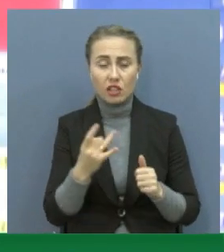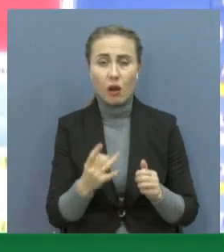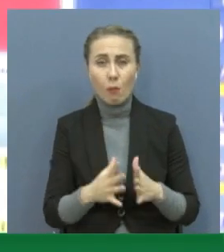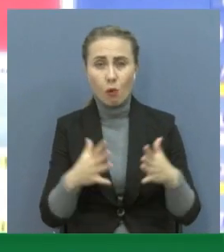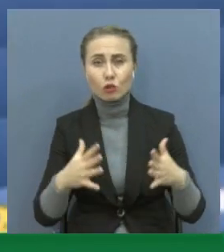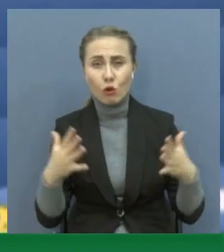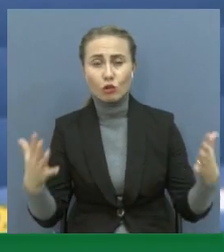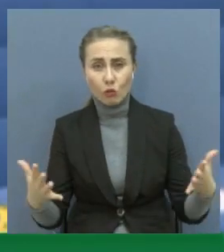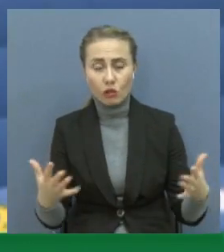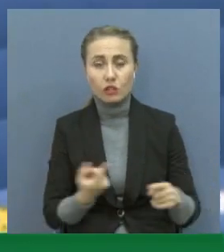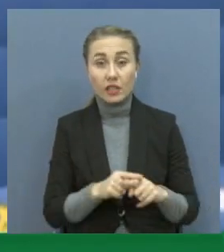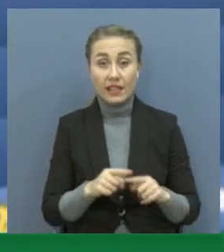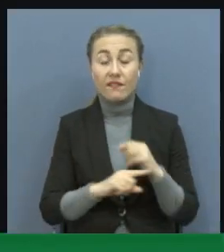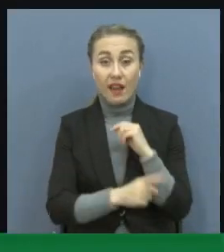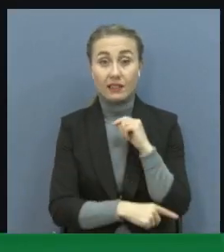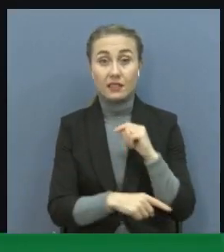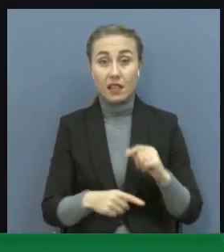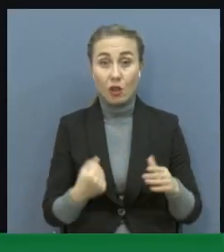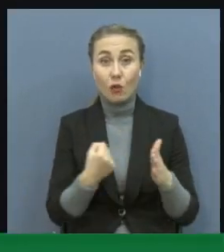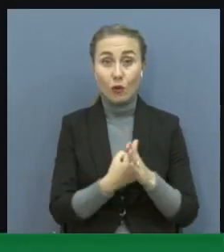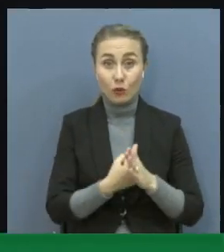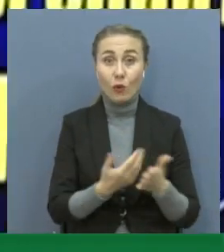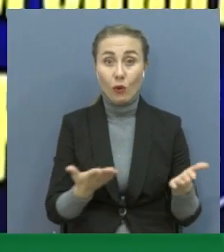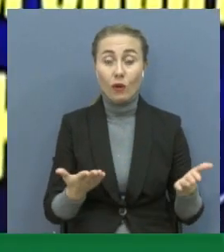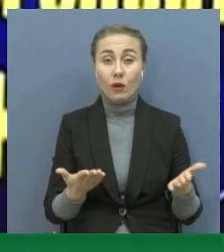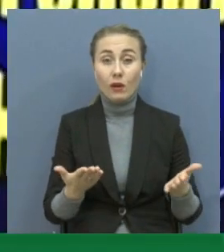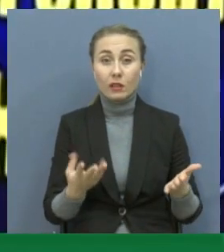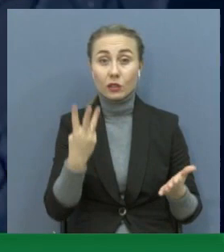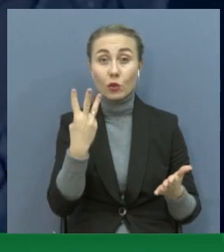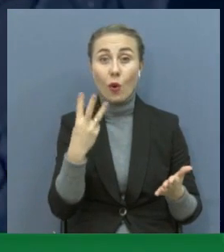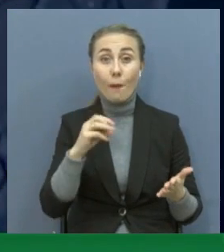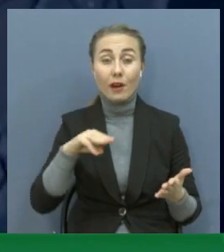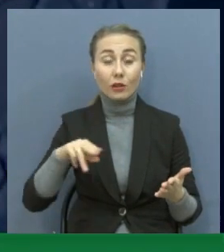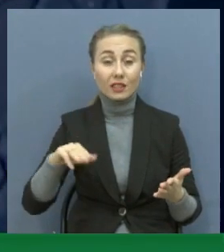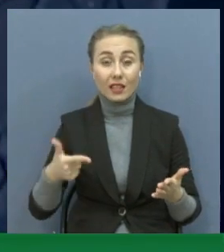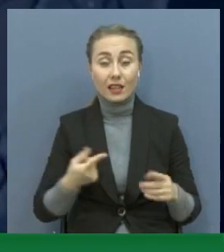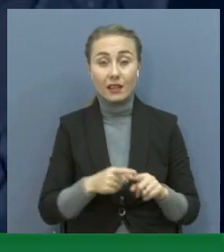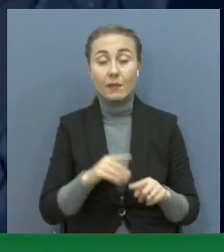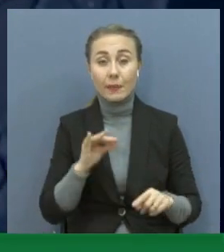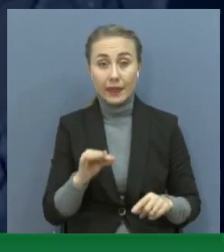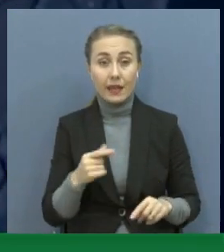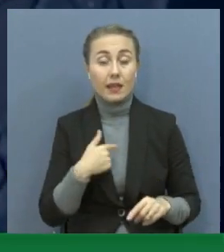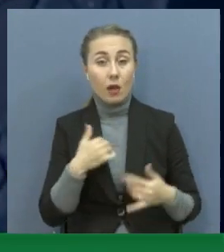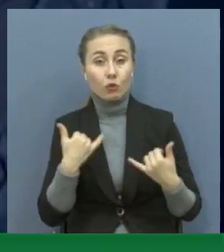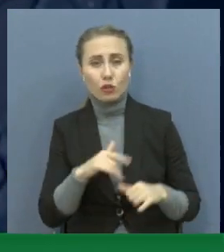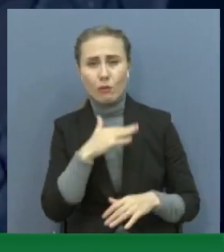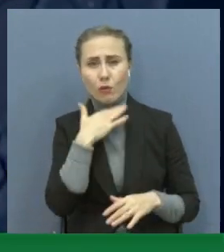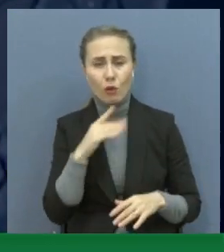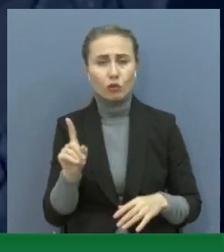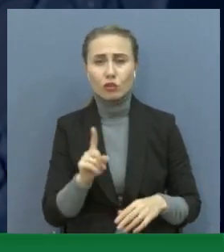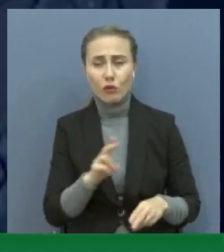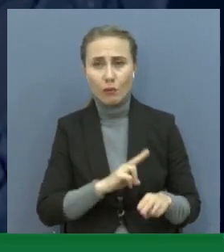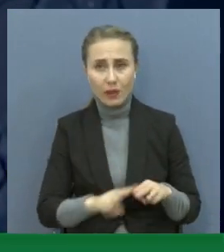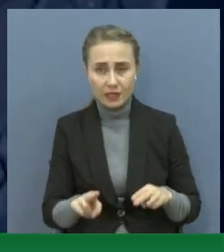больше и больше. И в конце дошло до 3 миллионов. К этому времени я уже много чего